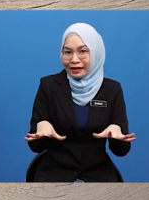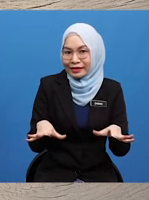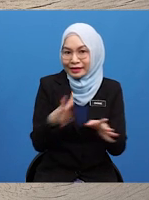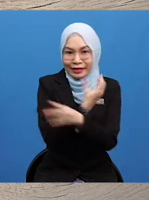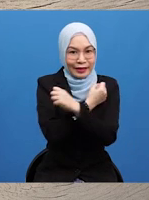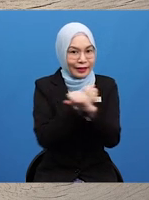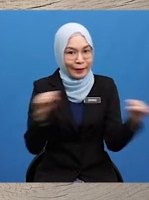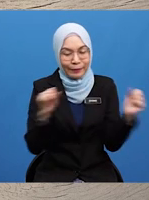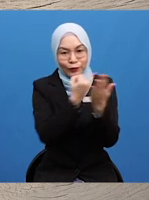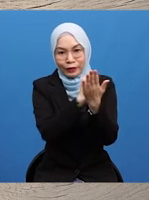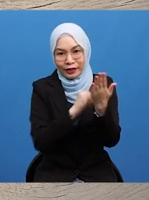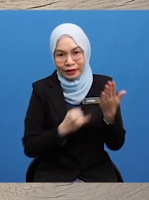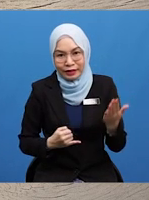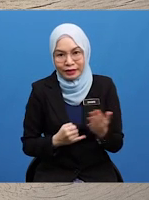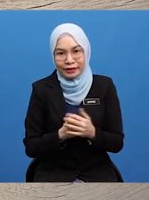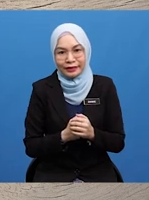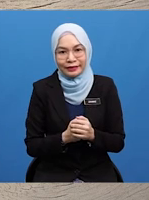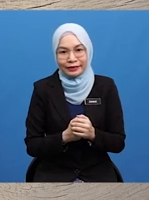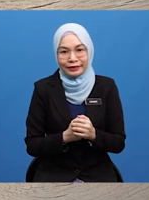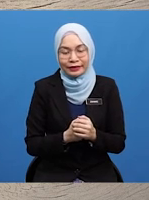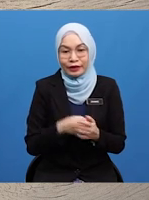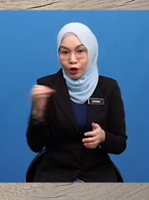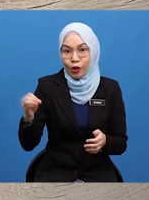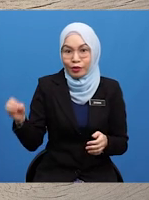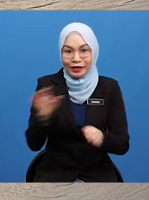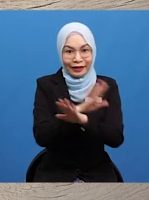atau menekap objek yang tidak sekata tadi,